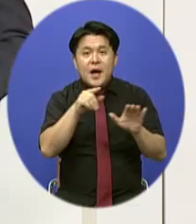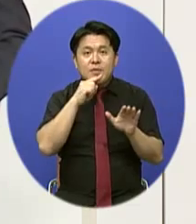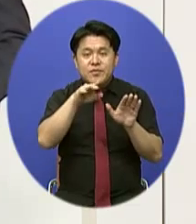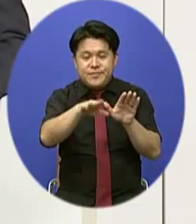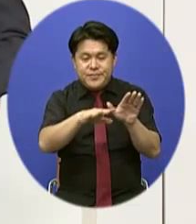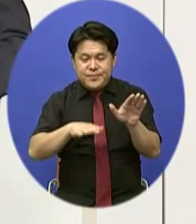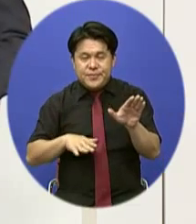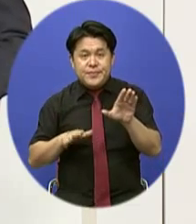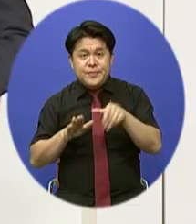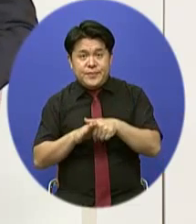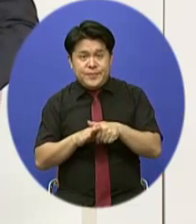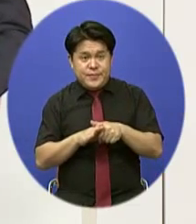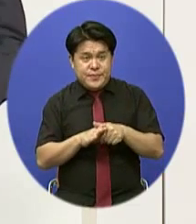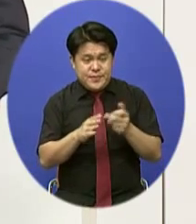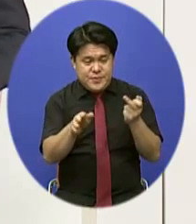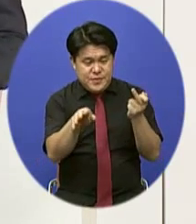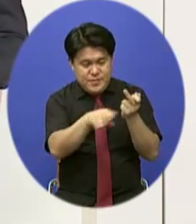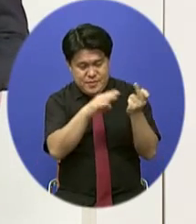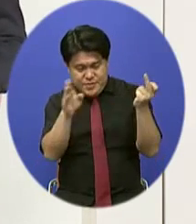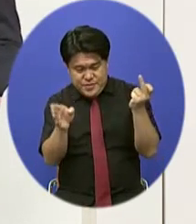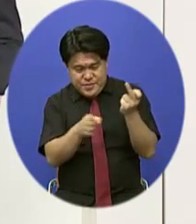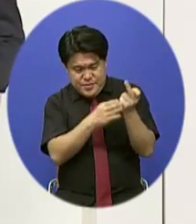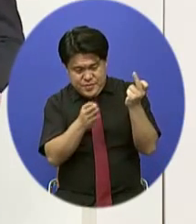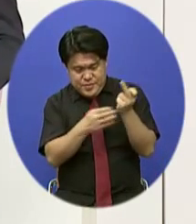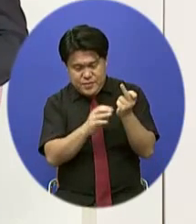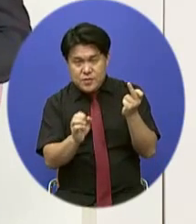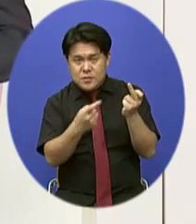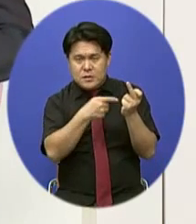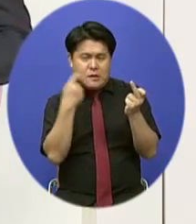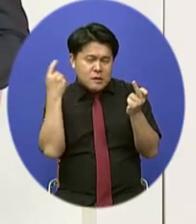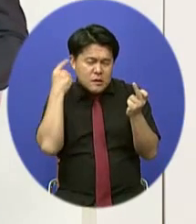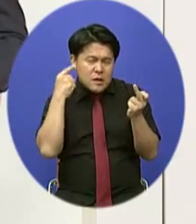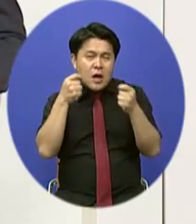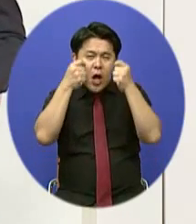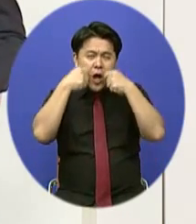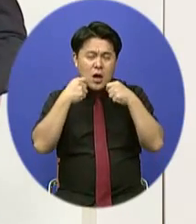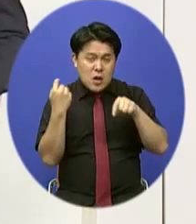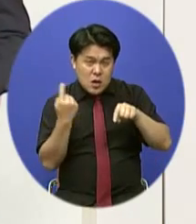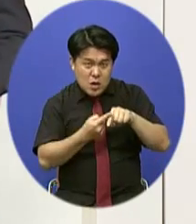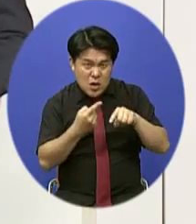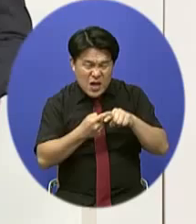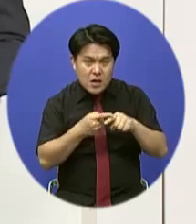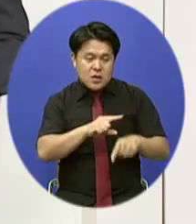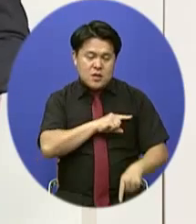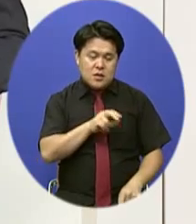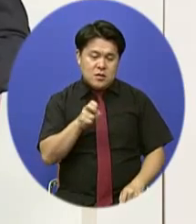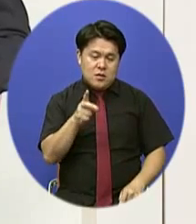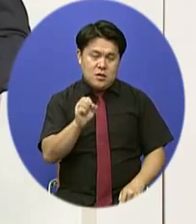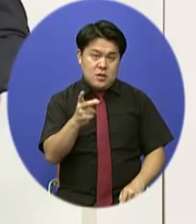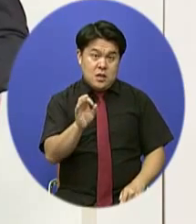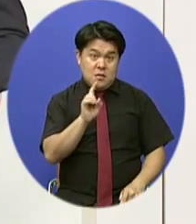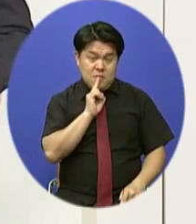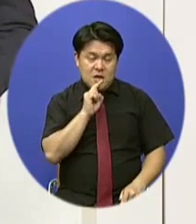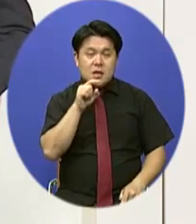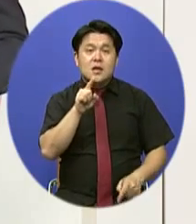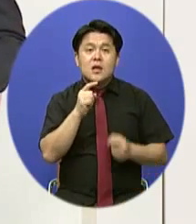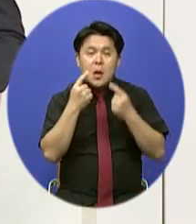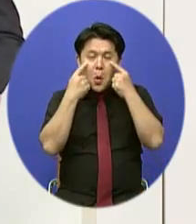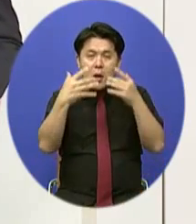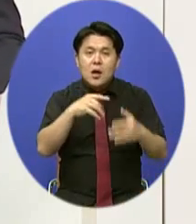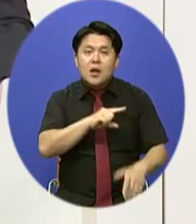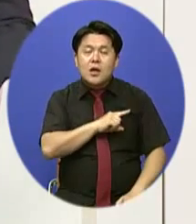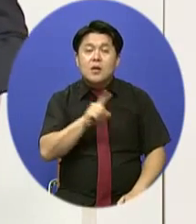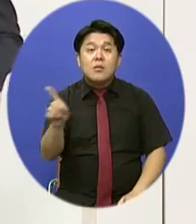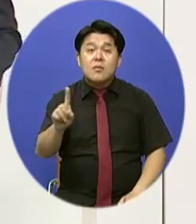같이 들림으로 명랑으로 통용하기도 하는 이곳은 어디실까요? 나는